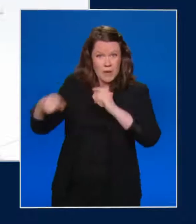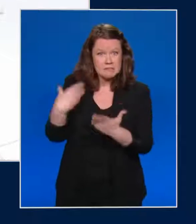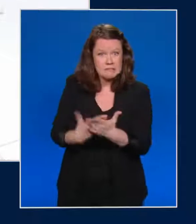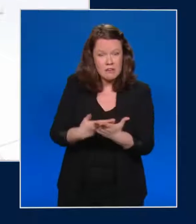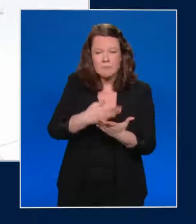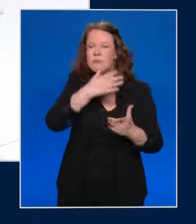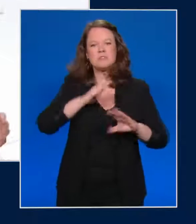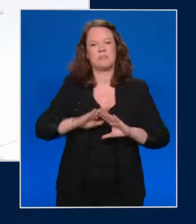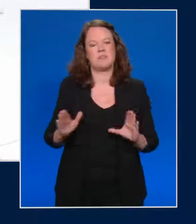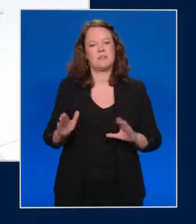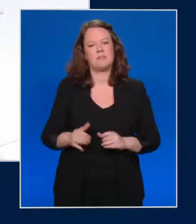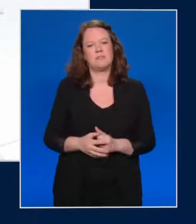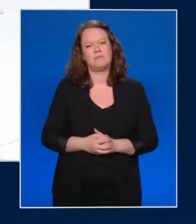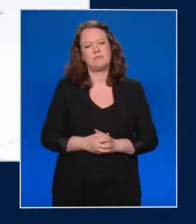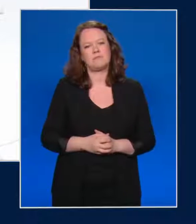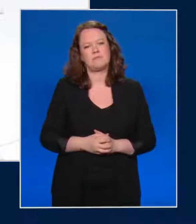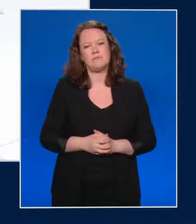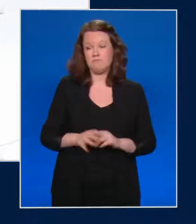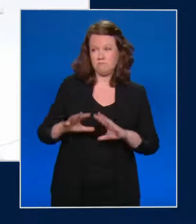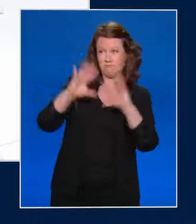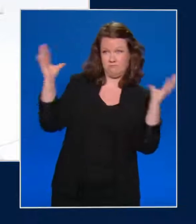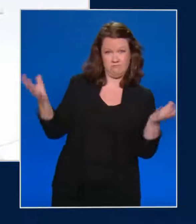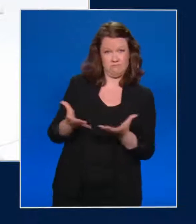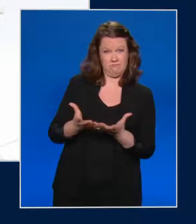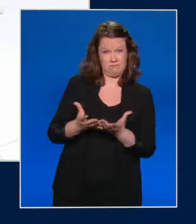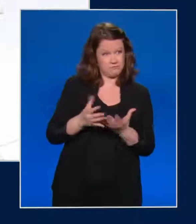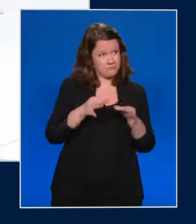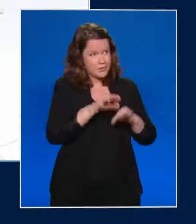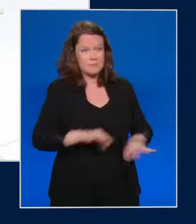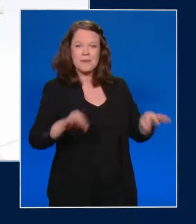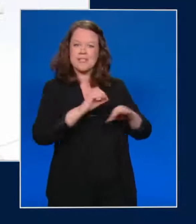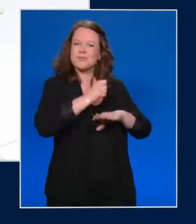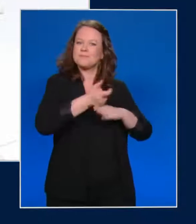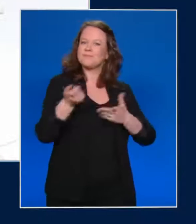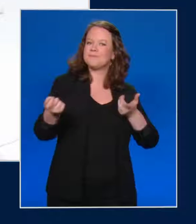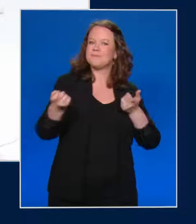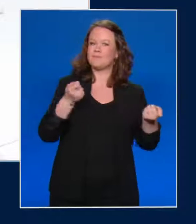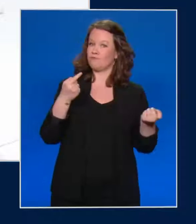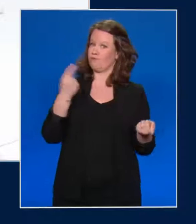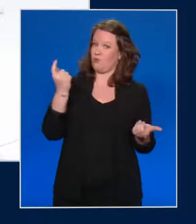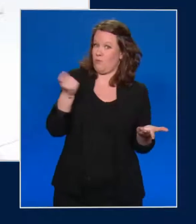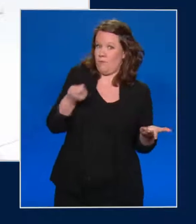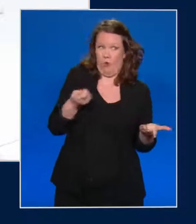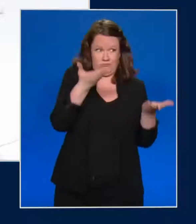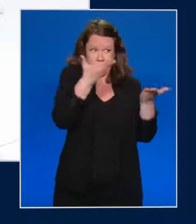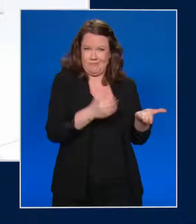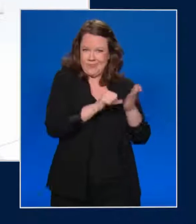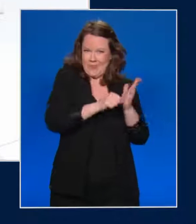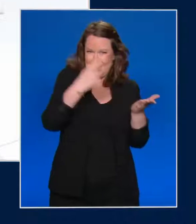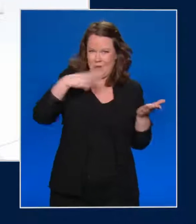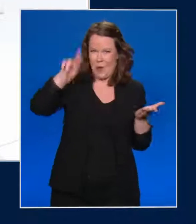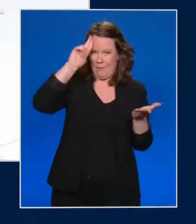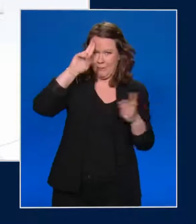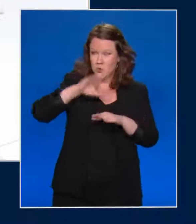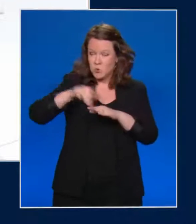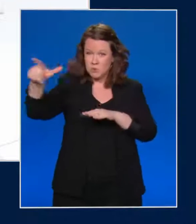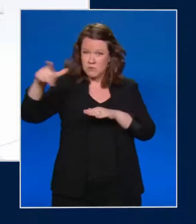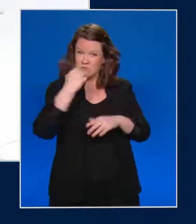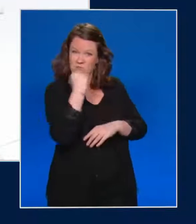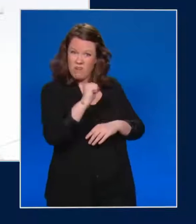à cette violation flagrante de l'intégrité du territoire et de la souveraineté d'un pays européens la france et l'europe ont répondu